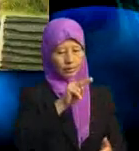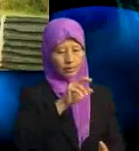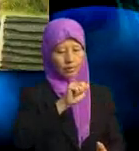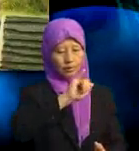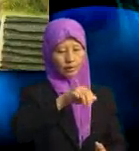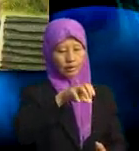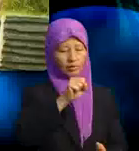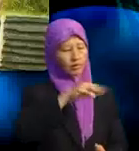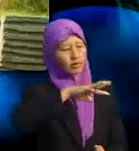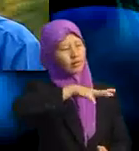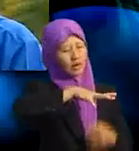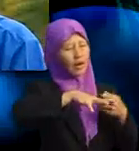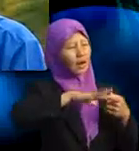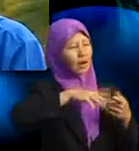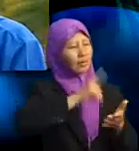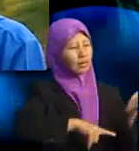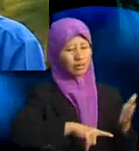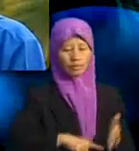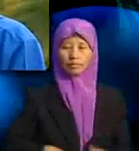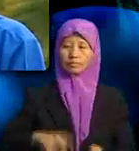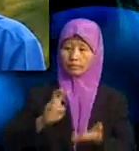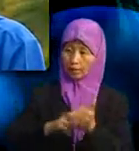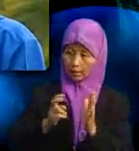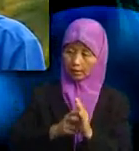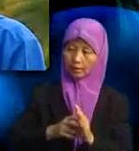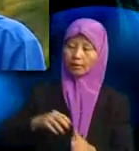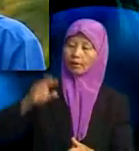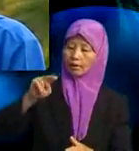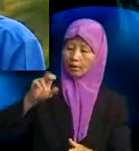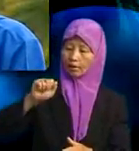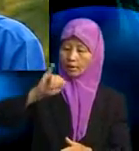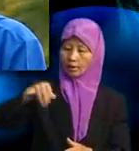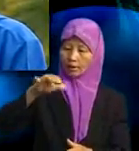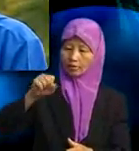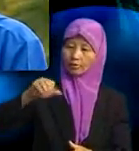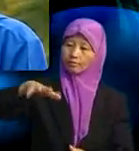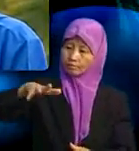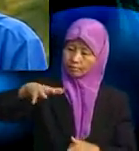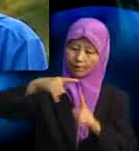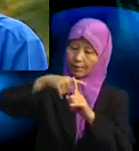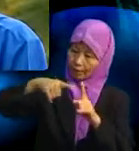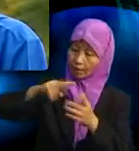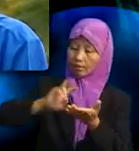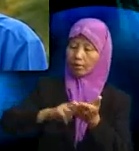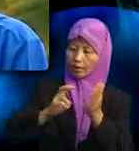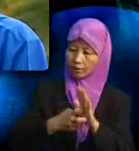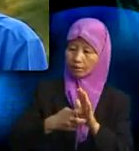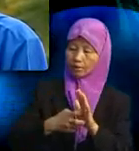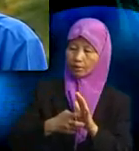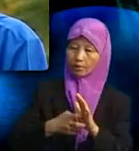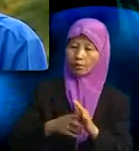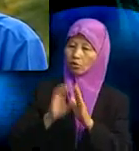Apa dia najis dana tu, Ustaz? Manakala, najis pertengahan pula ialah najis